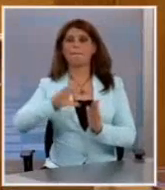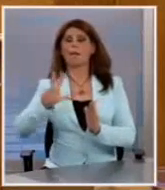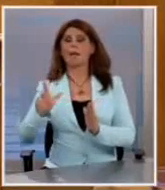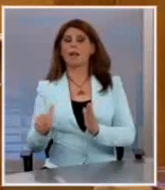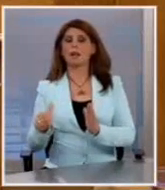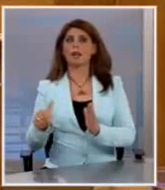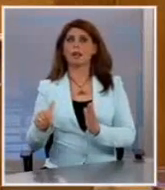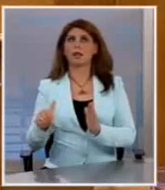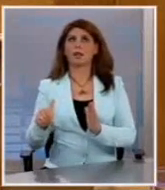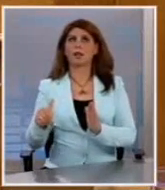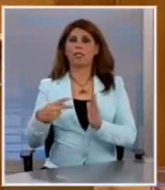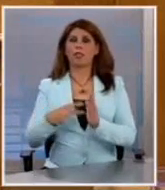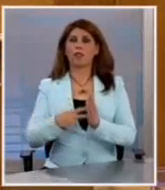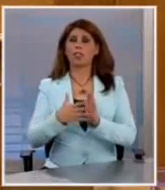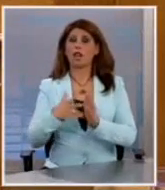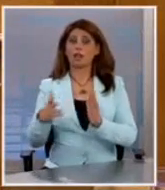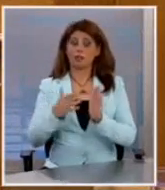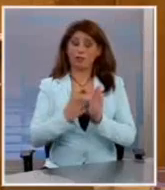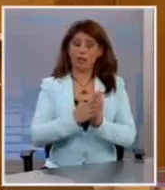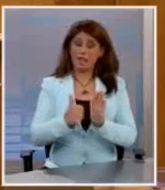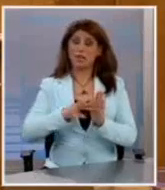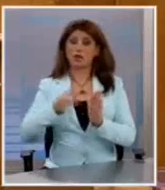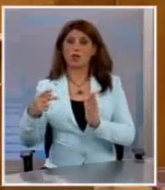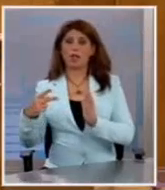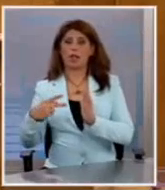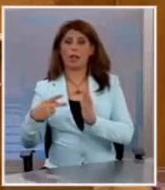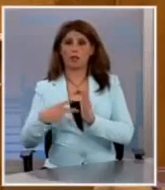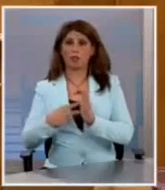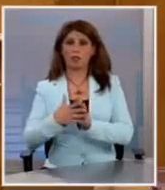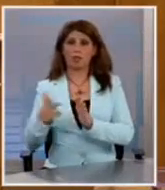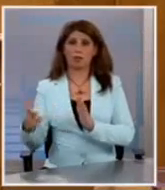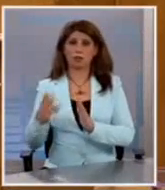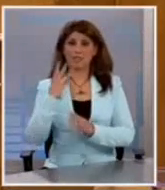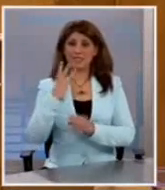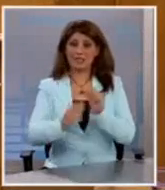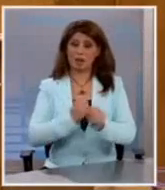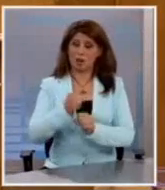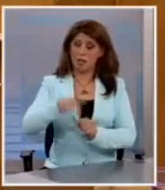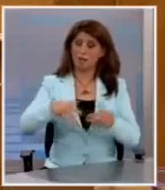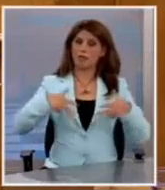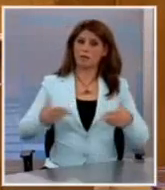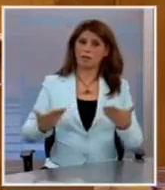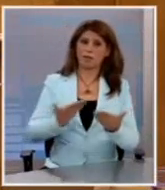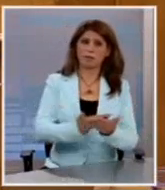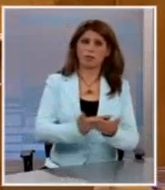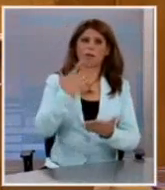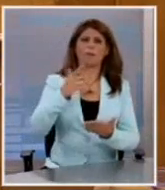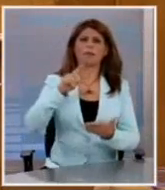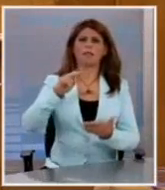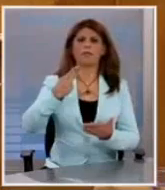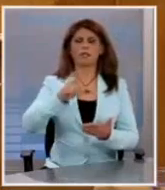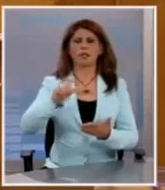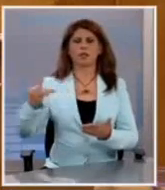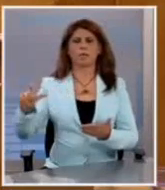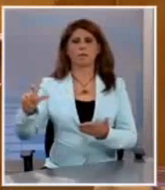το 16 μέχρι και το 18, στα 3 χρόνια που φέρνει αυτή εδώ η κυβέρνηση, είναι 5 δισεκατομμύρια